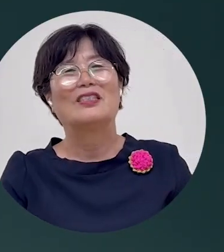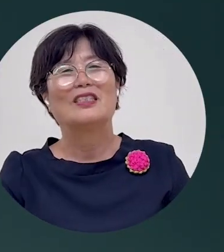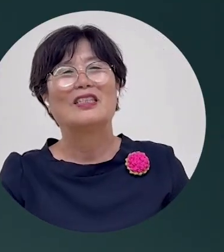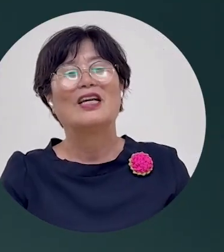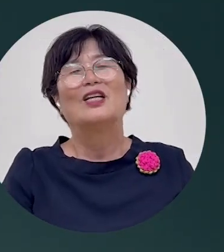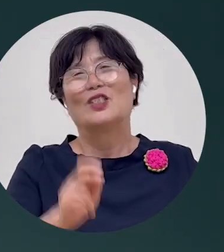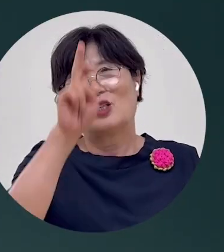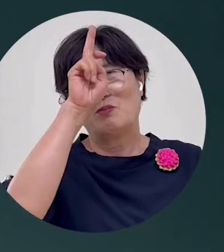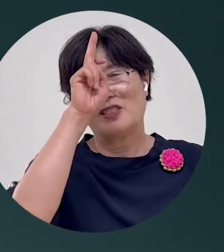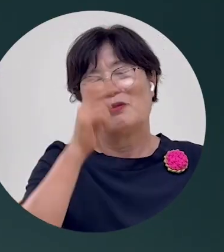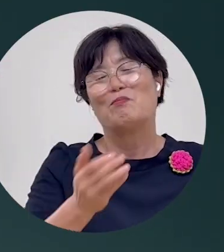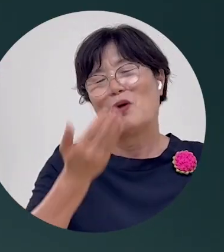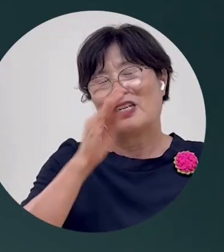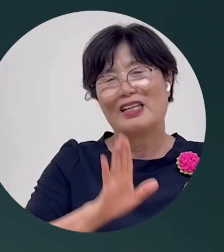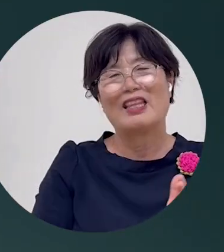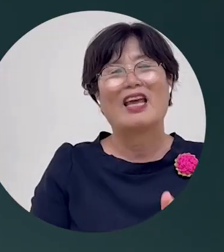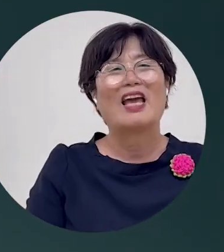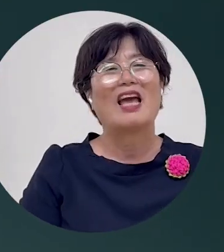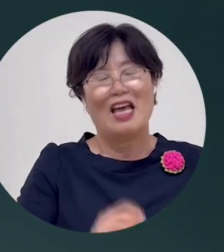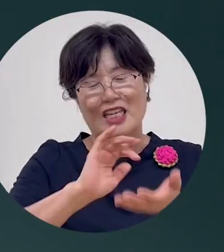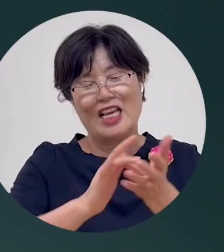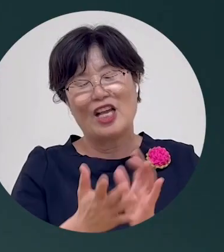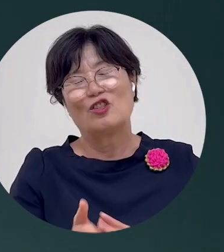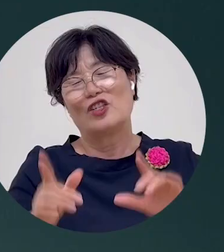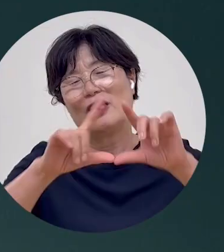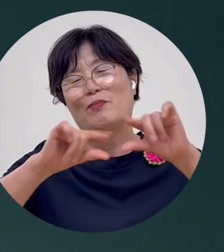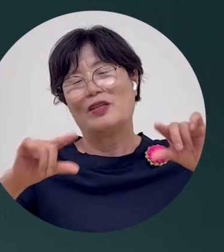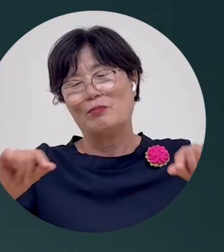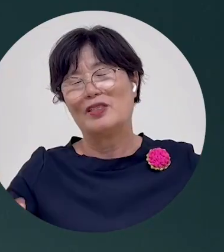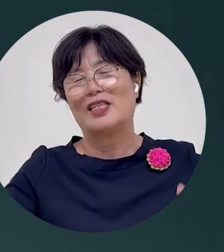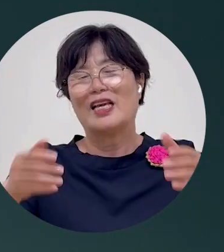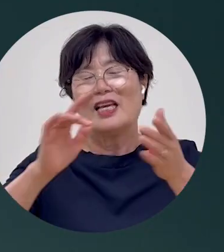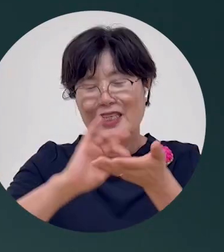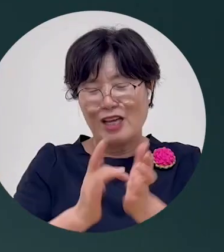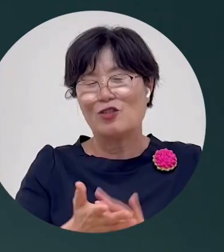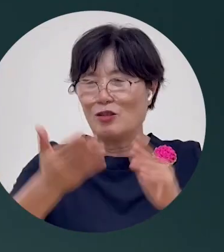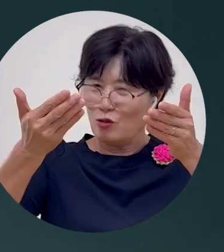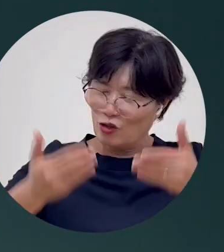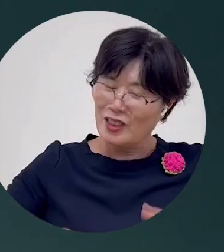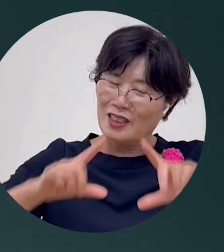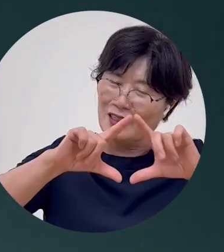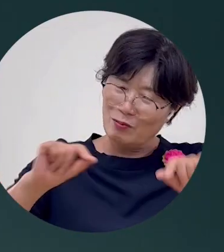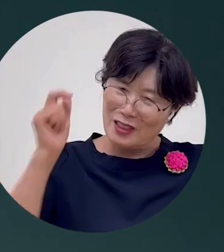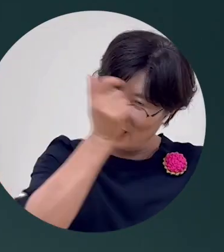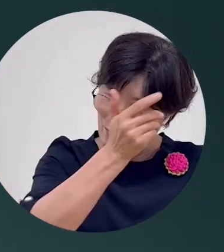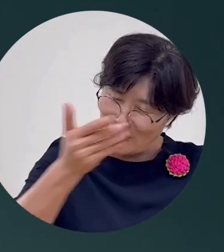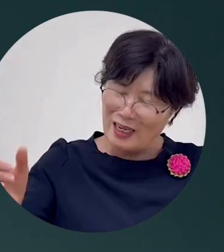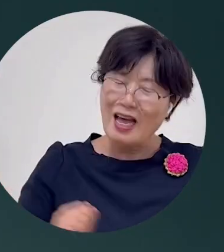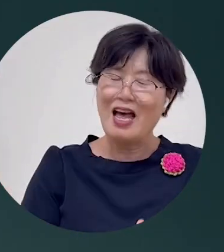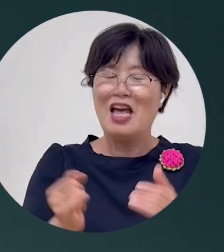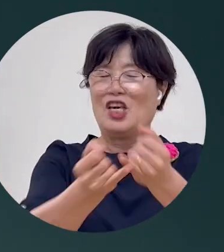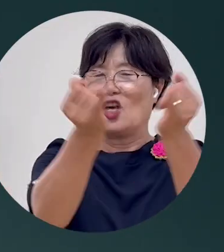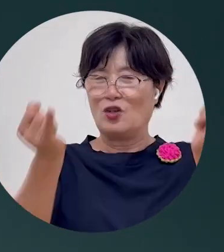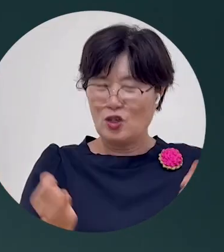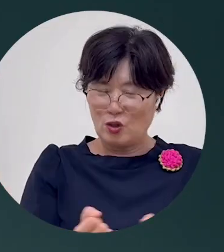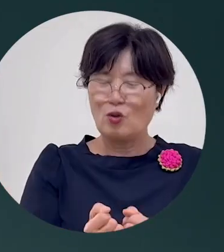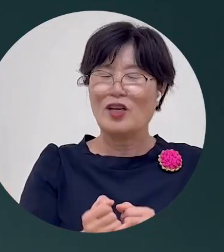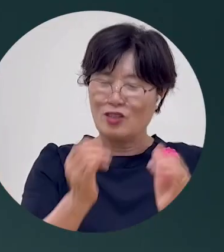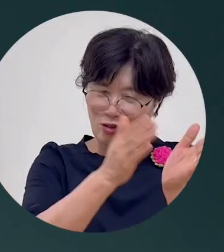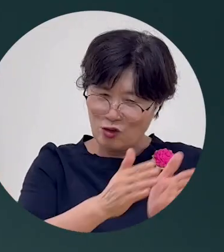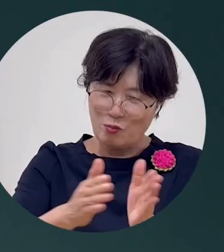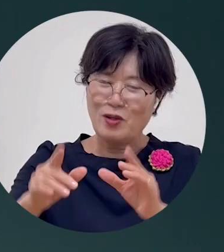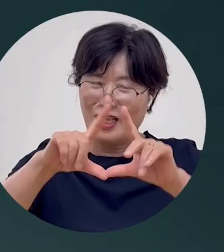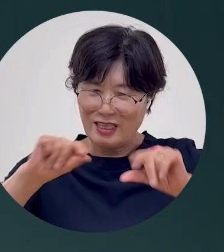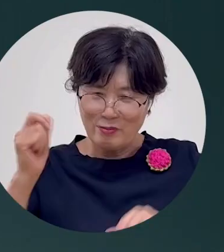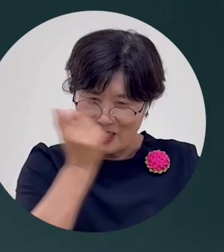먹을 텐데 예수님이 주신 음식이어요? 여전도회가 준비한 음식이어요?